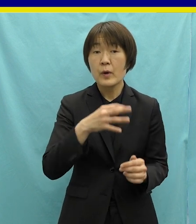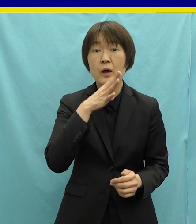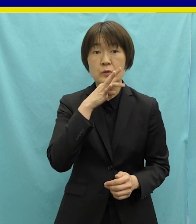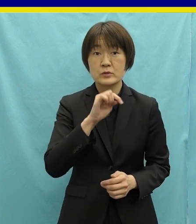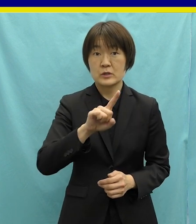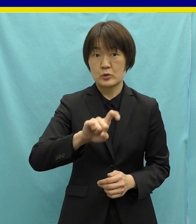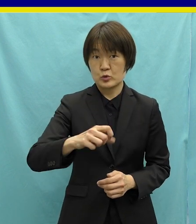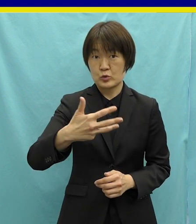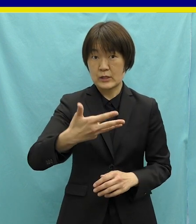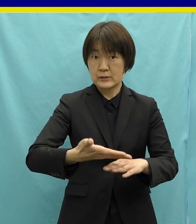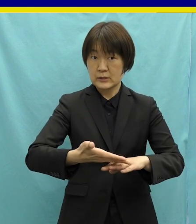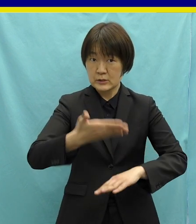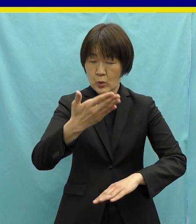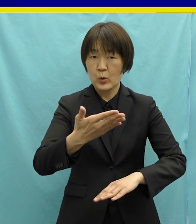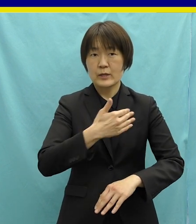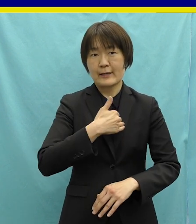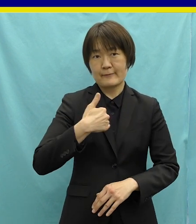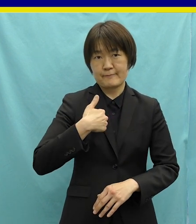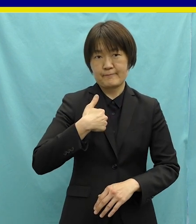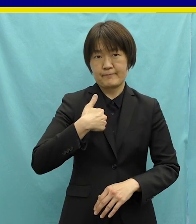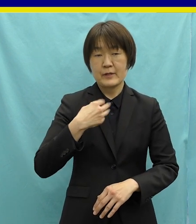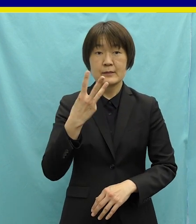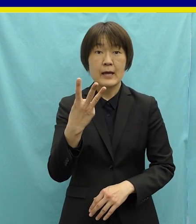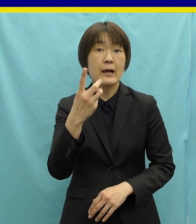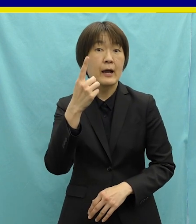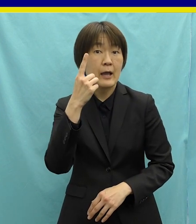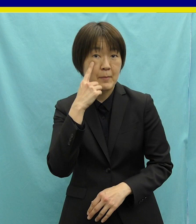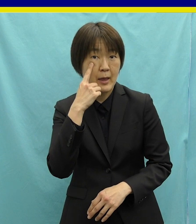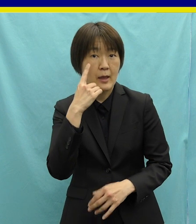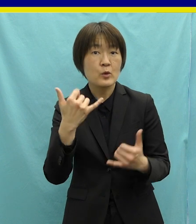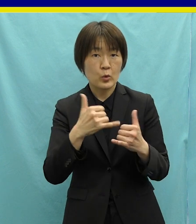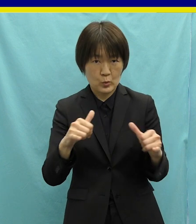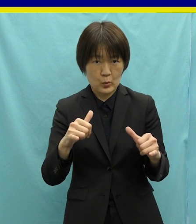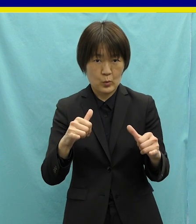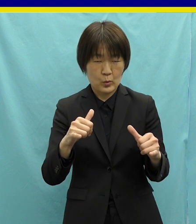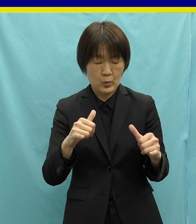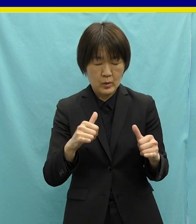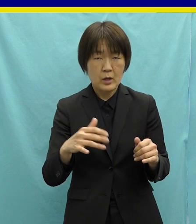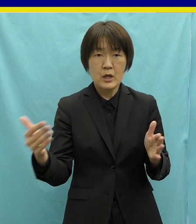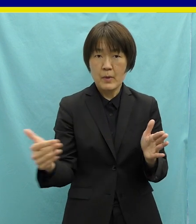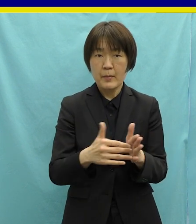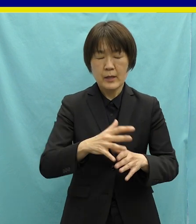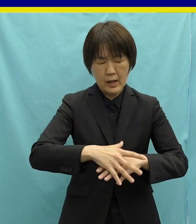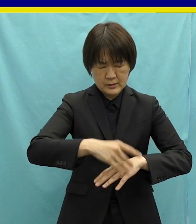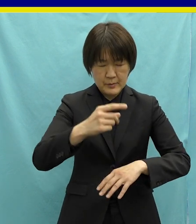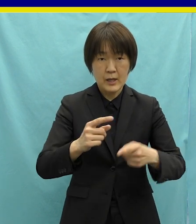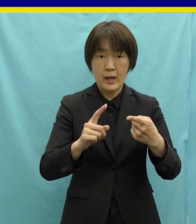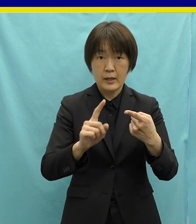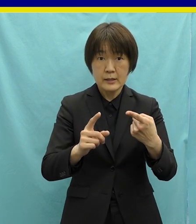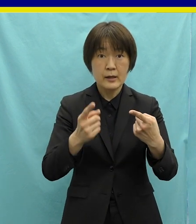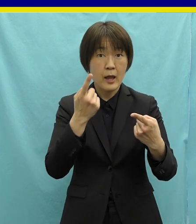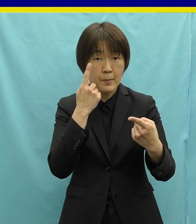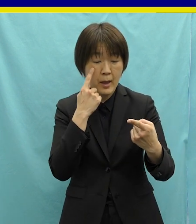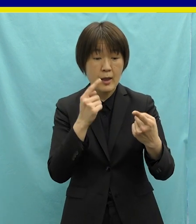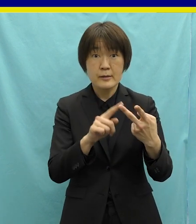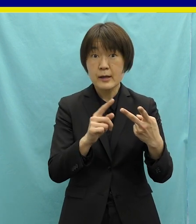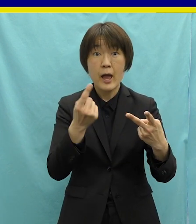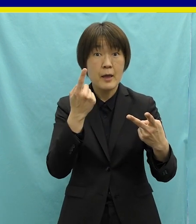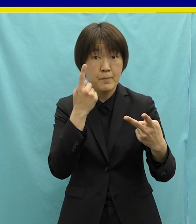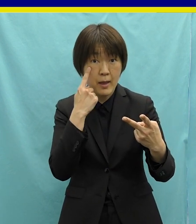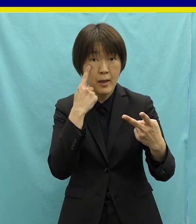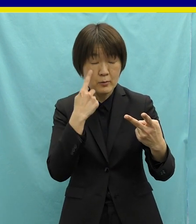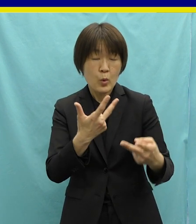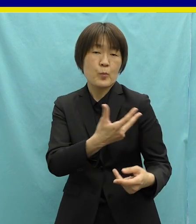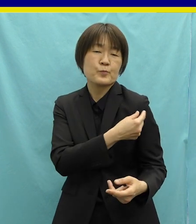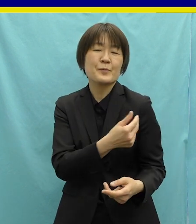上の方を対象に3回目接種のほか、ワクチン未接種の方の1回目2回目接種